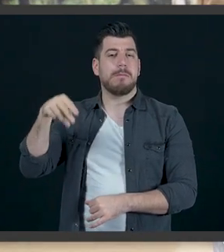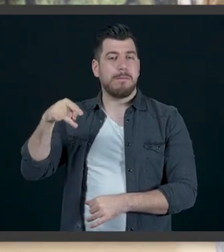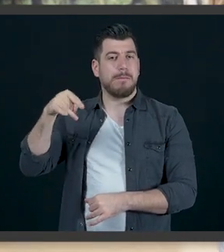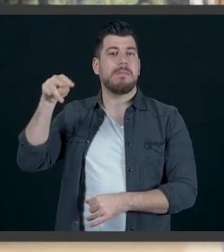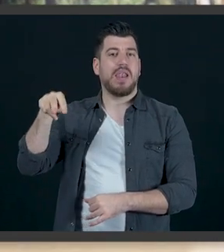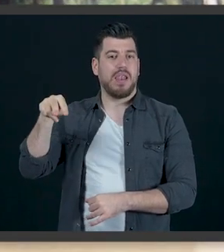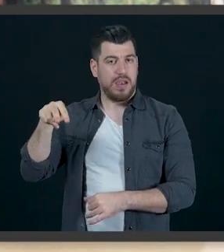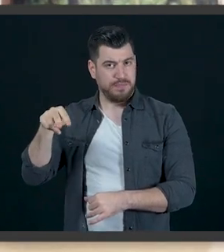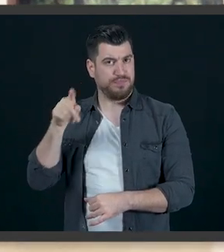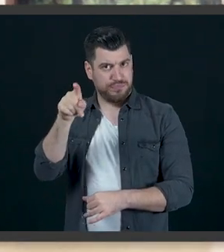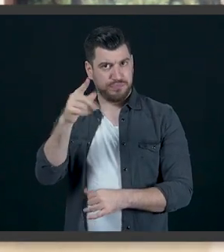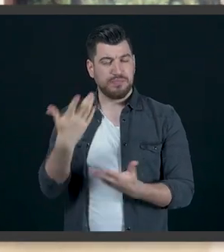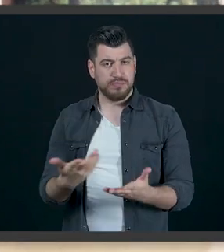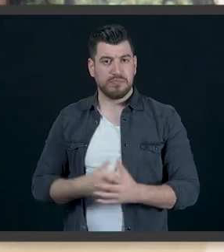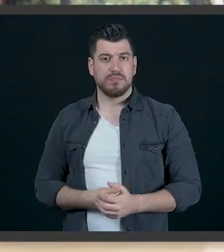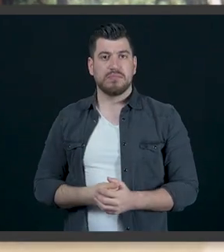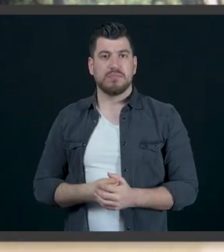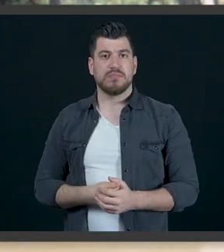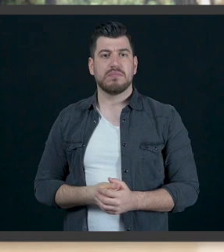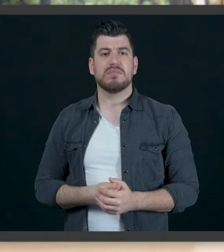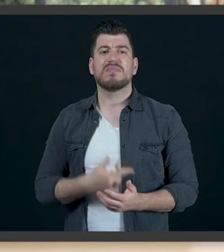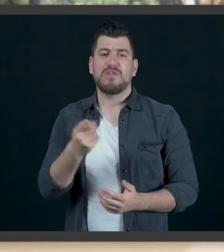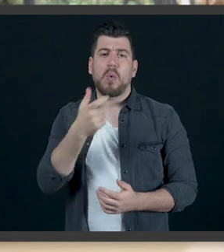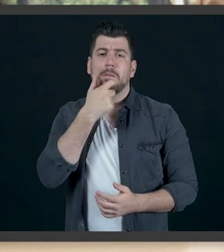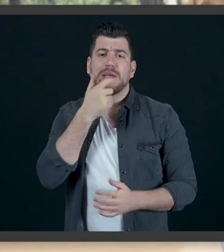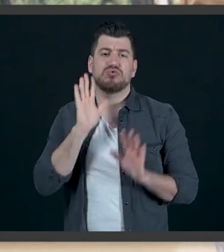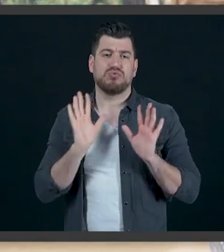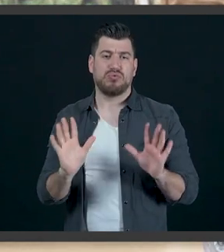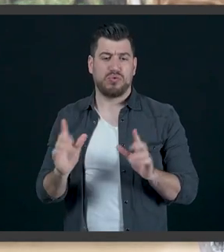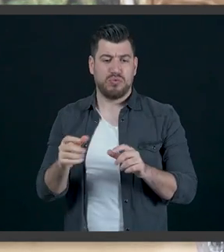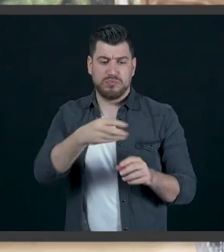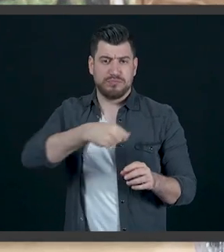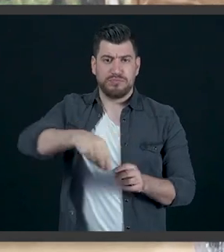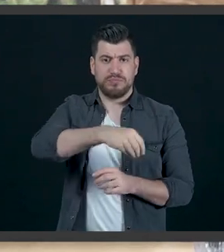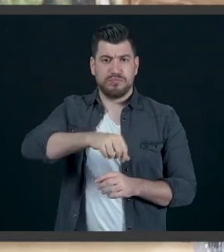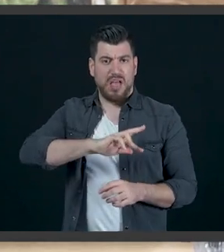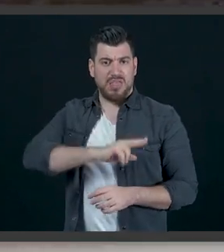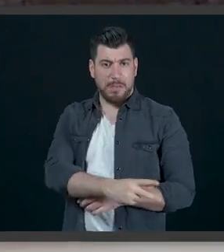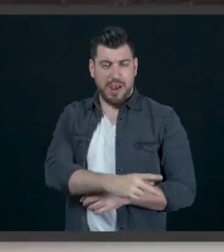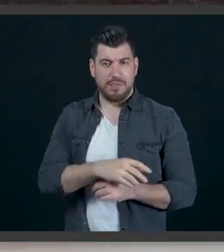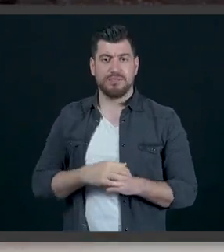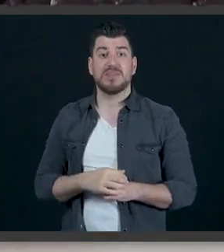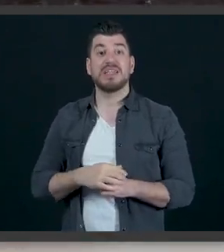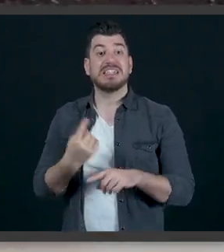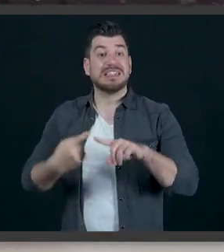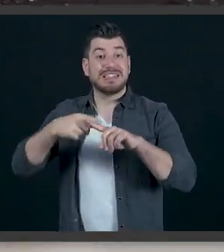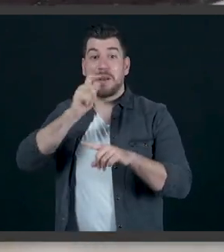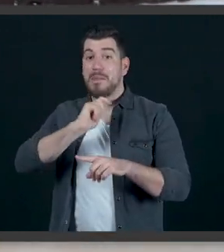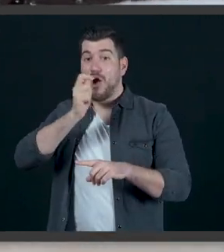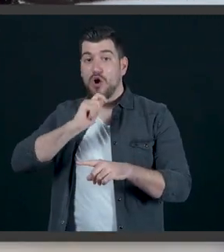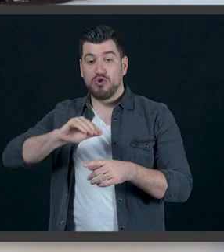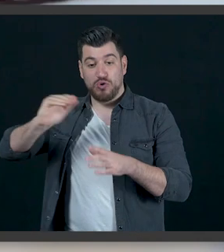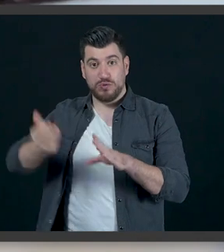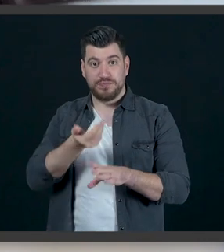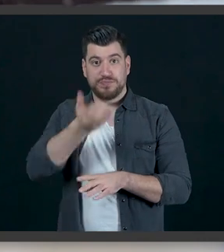από δίπλα ακριβώς και ένα κράμπουλ εύκολο για να το φτιάξετε κι εσείς. Ουσιαστικά είναι ένα μπισκότο. Θα βάλω λίγο κράμπουλ από δίπλα. Έχω λίγο παγωτάκι.